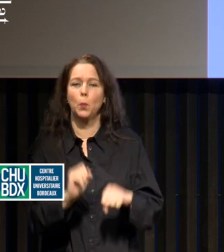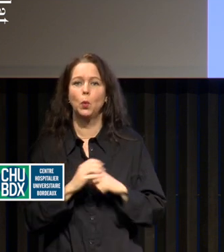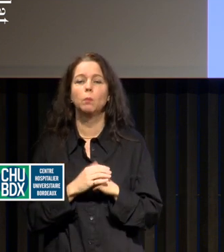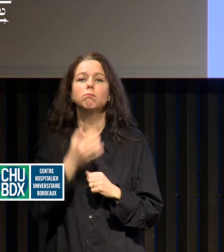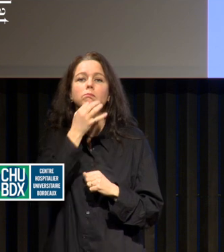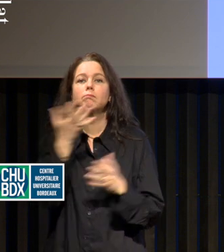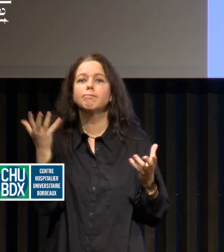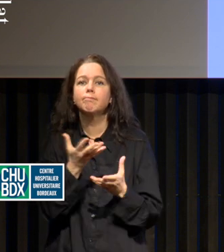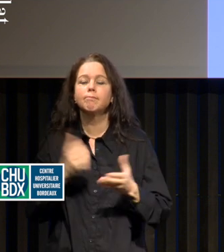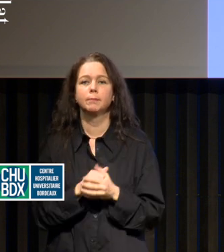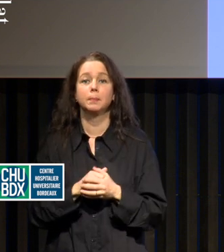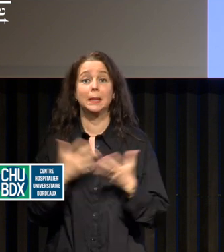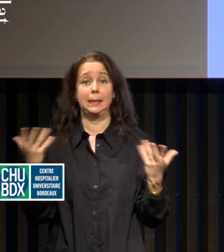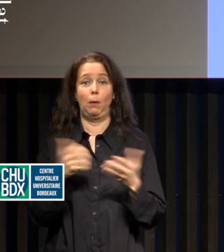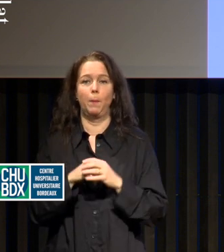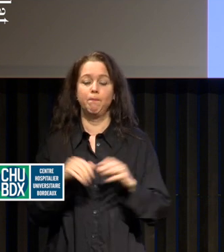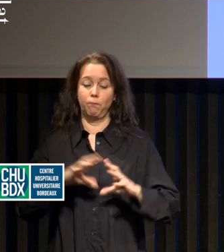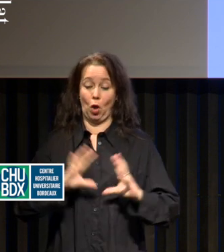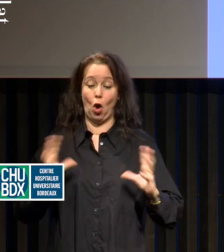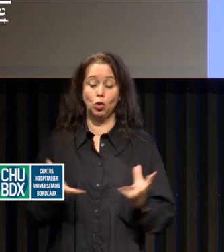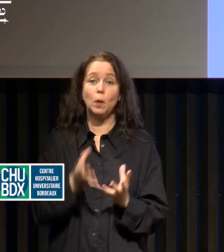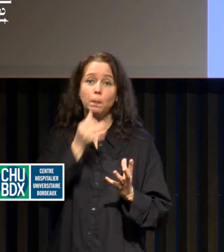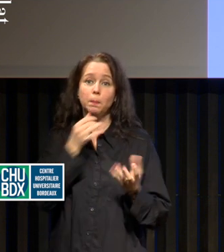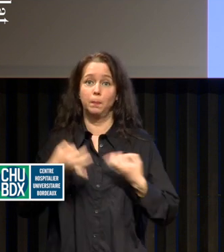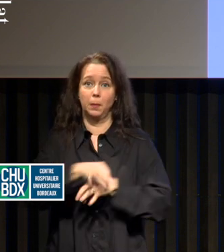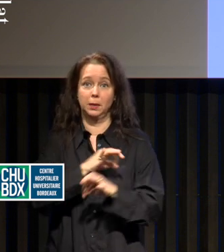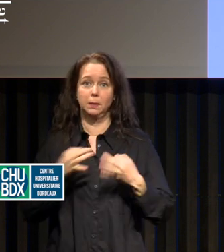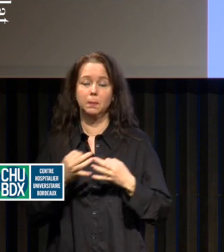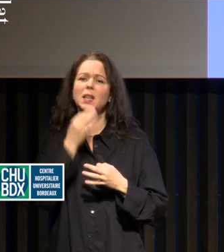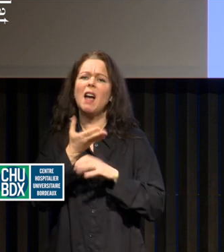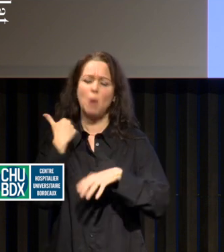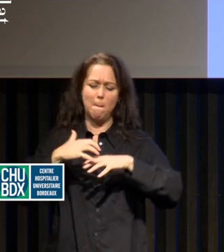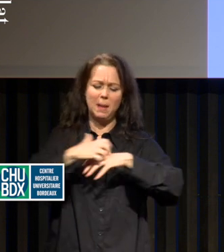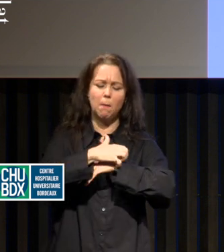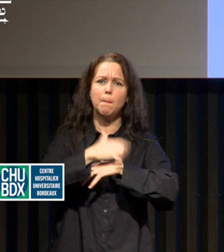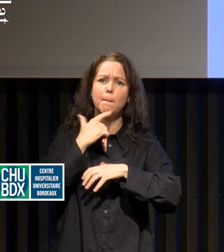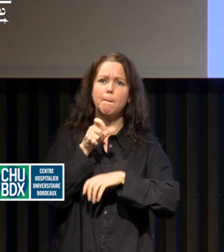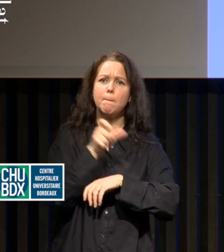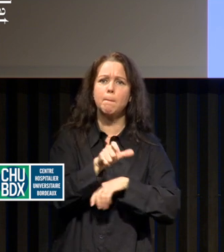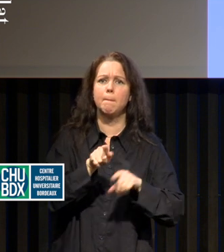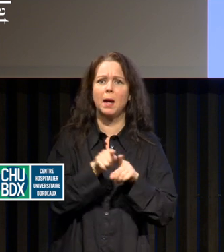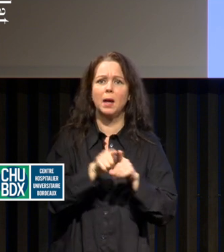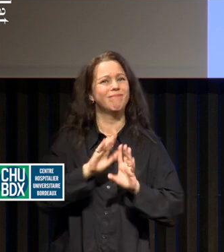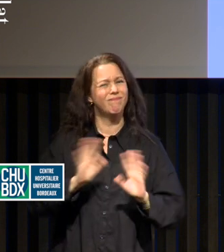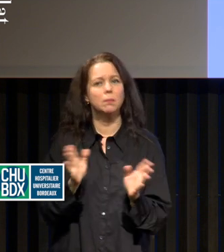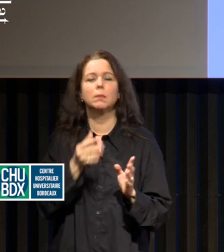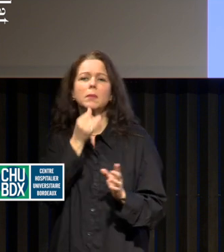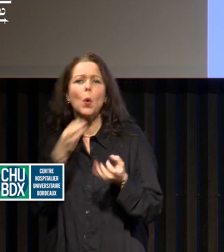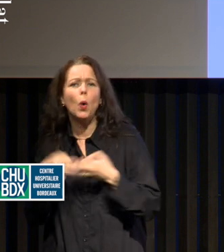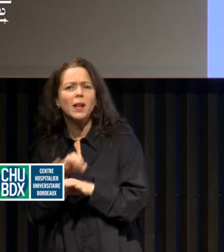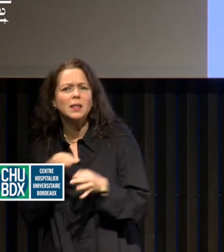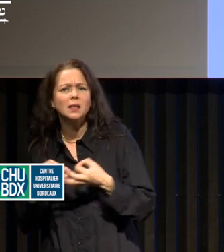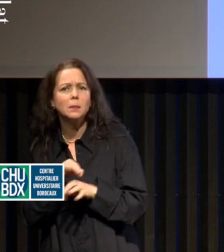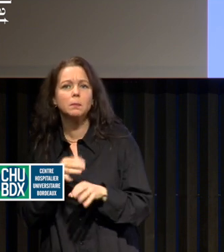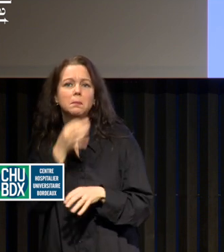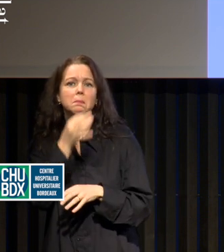qu'est ce microbiote. C'est un ensemble de micro-organismes. On ne dit plus microbes, on disait ça à l'époque pasteurienne, on dit micro-organismes, et on verra tout à l'heure